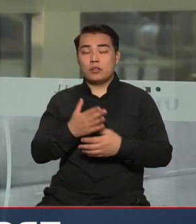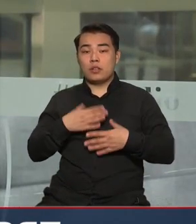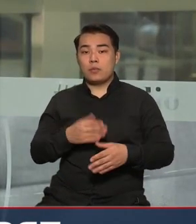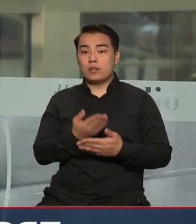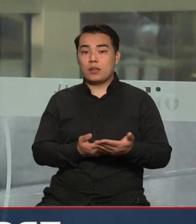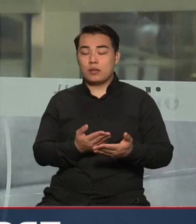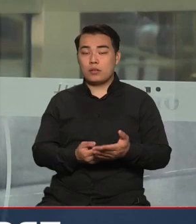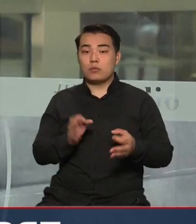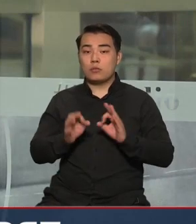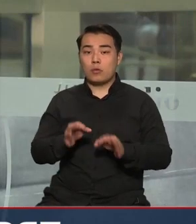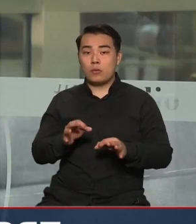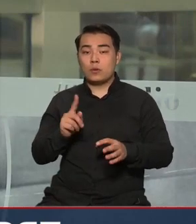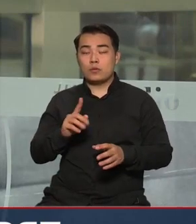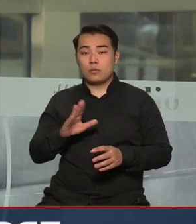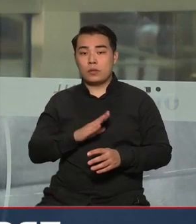предложило норму